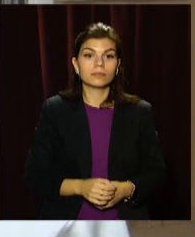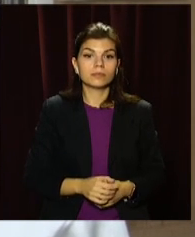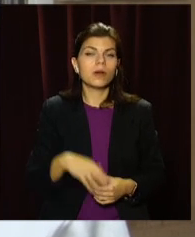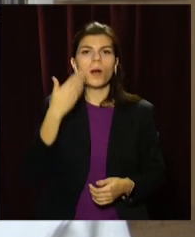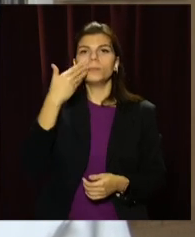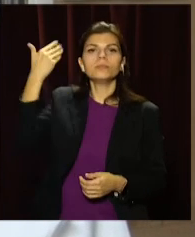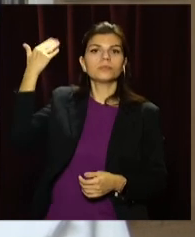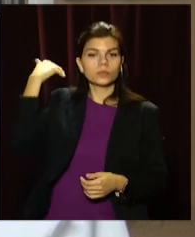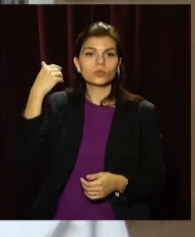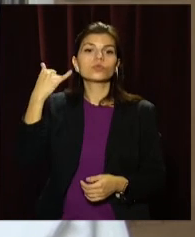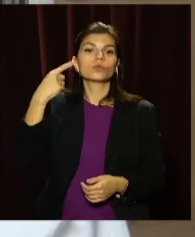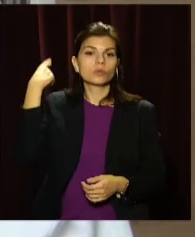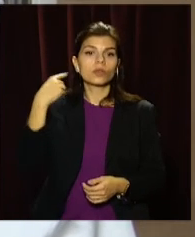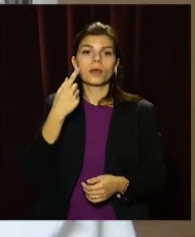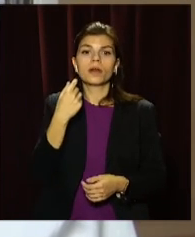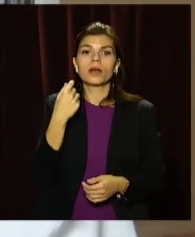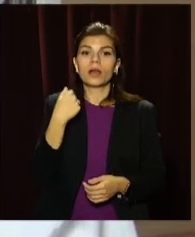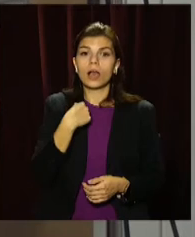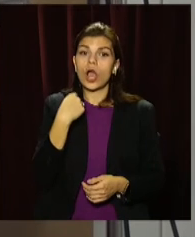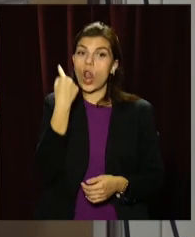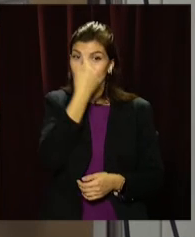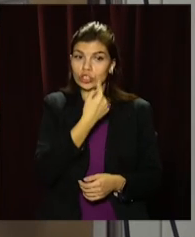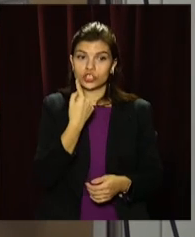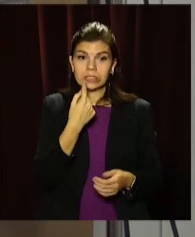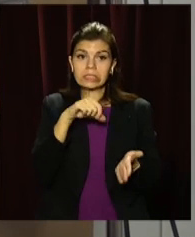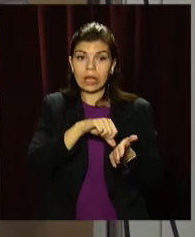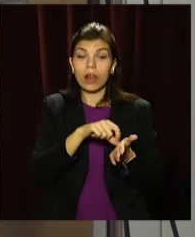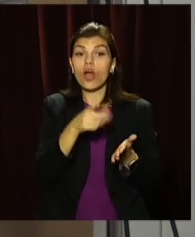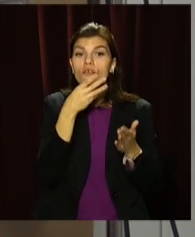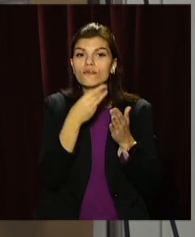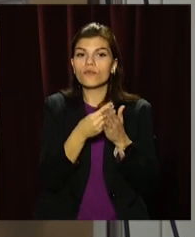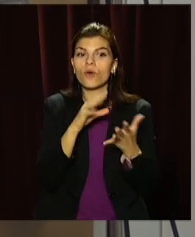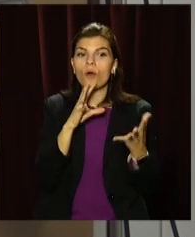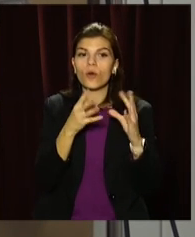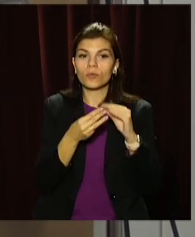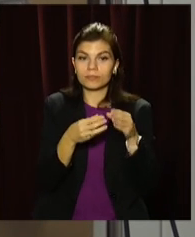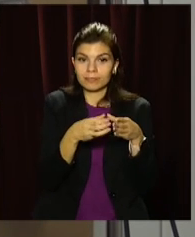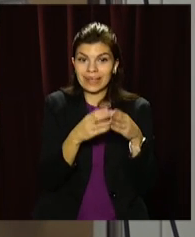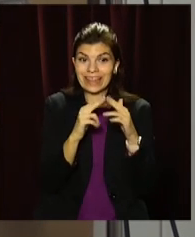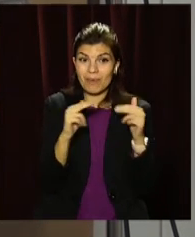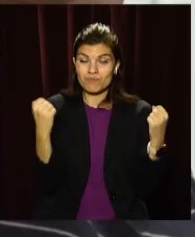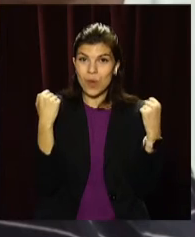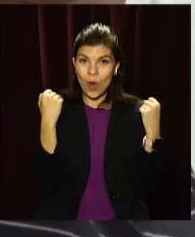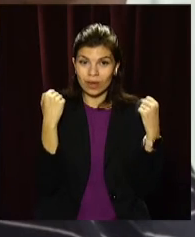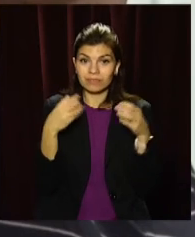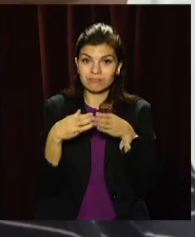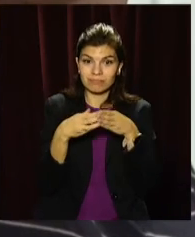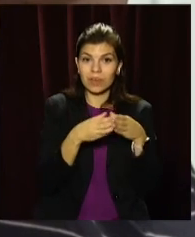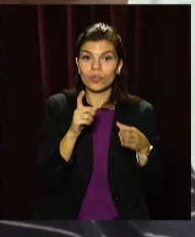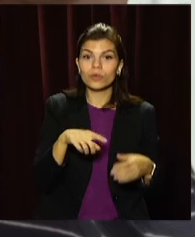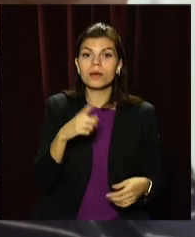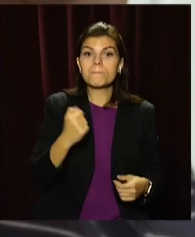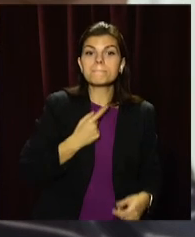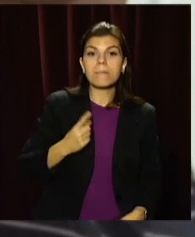позапрошлих соревнованиях і на прошлих, перше в личному старті. Свій внесок у перше загальнокомандне місце дніпровських спортсменів зробила і